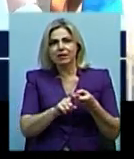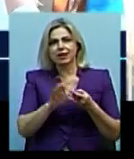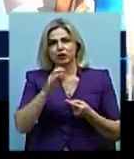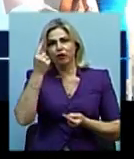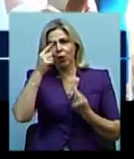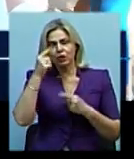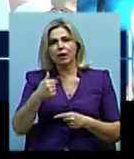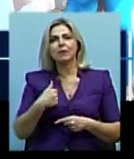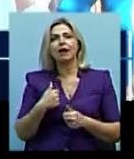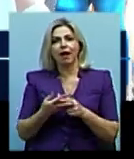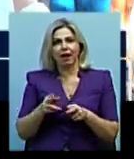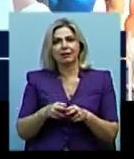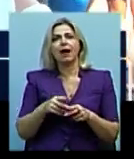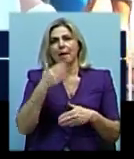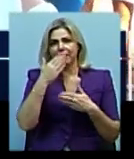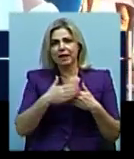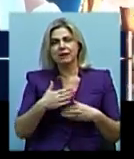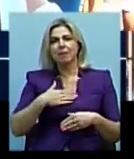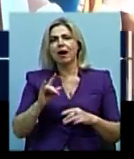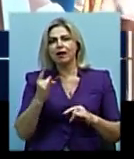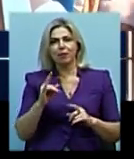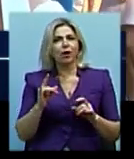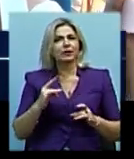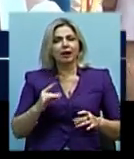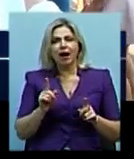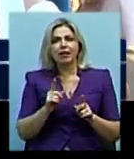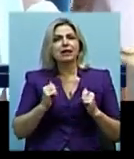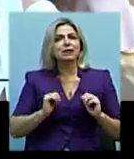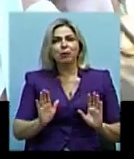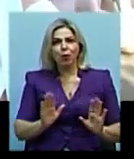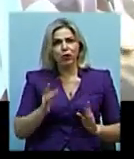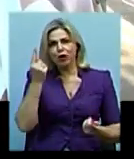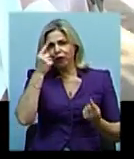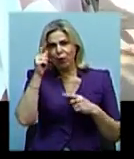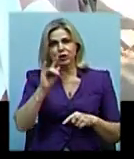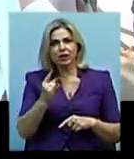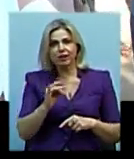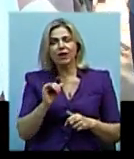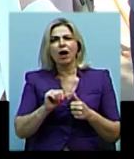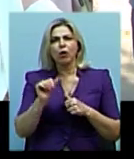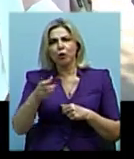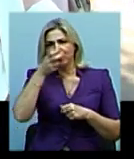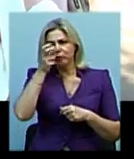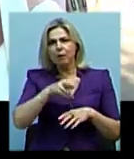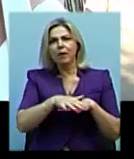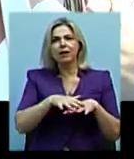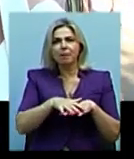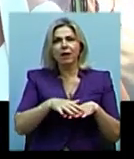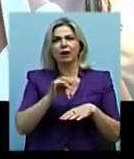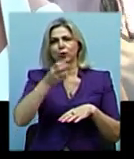вважаю, що в мене дитина теж дуже непосидюча, дуже творча дівчина. І тому саме її замість якихось нудних математик,